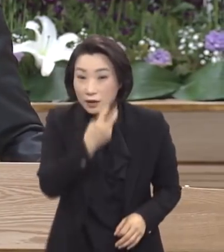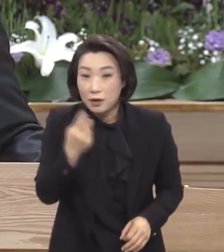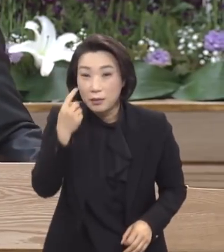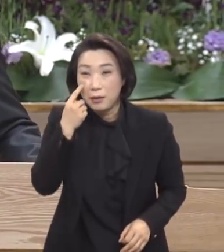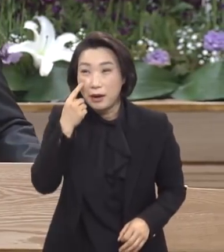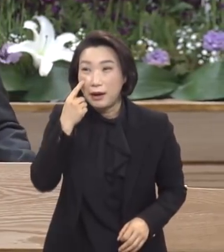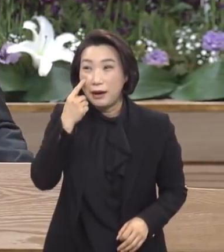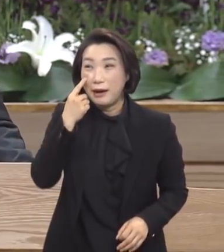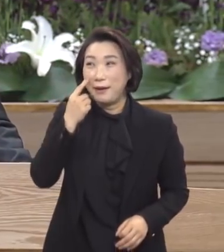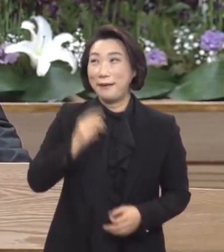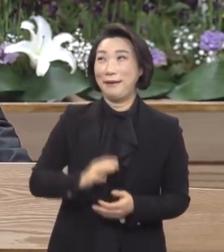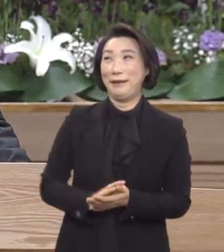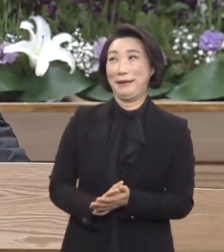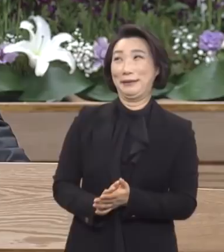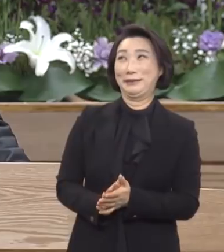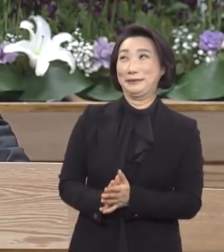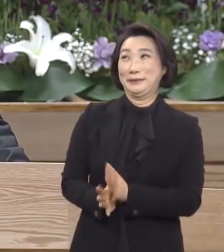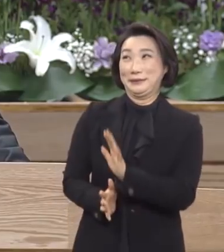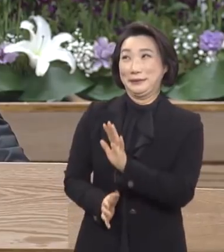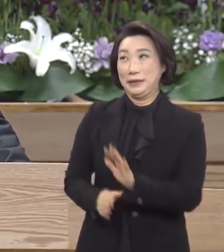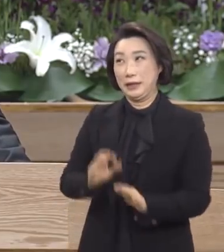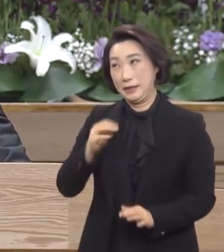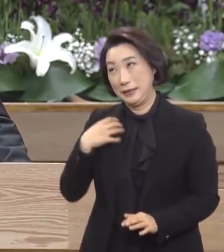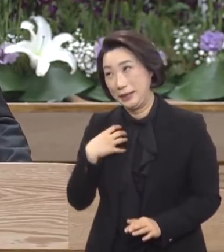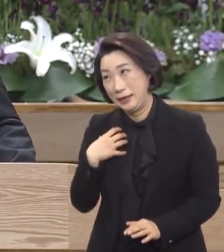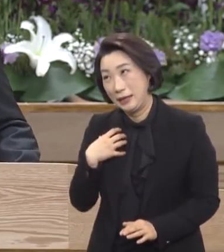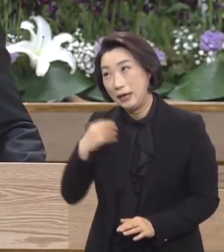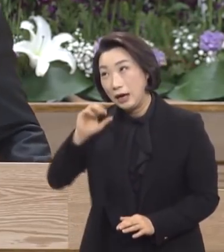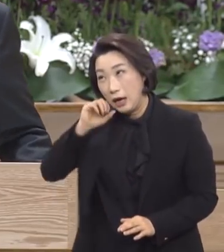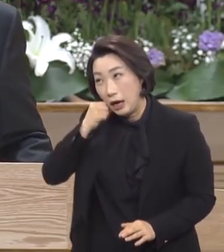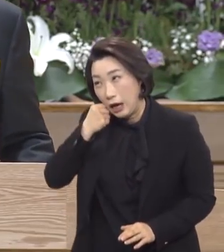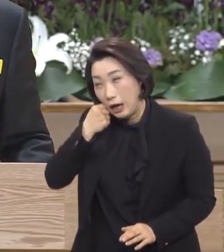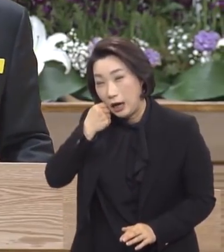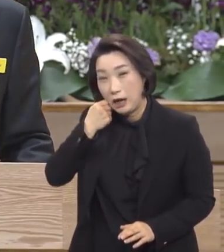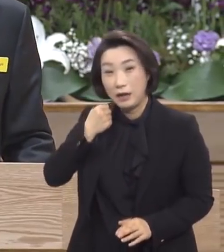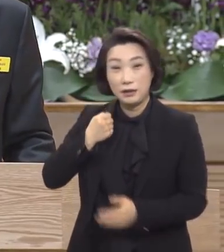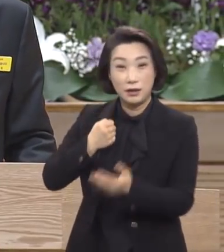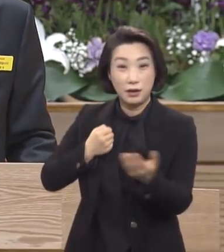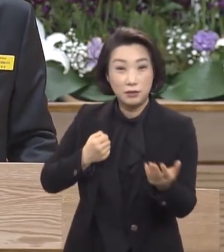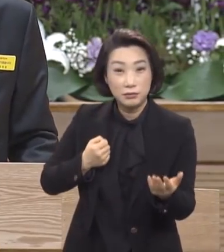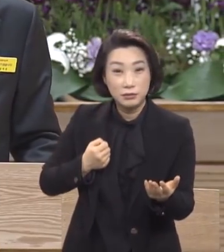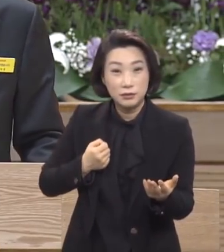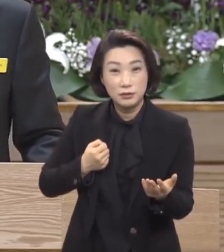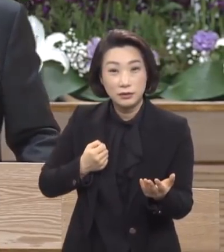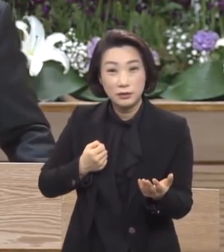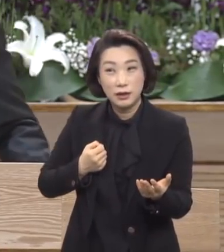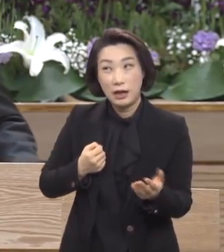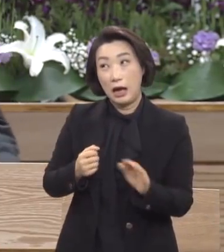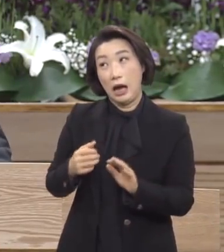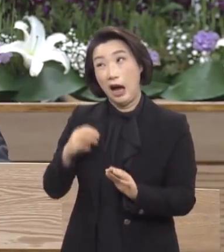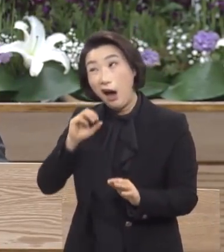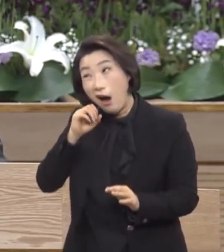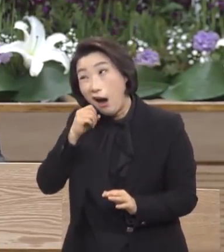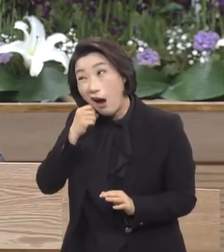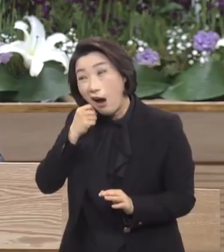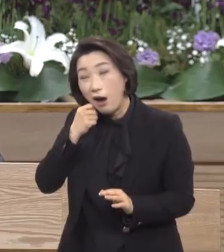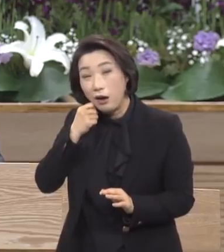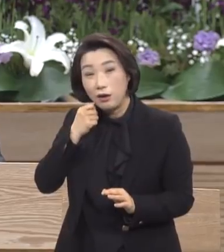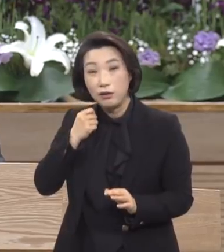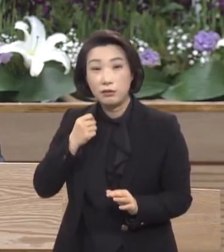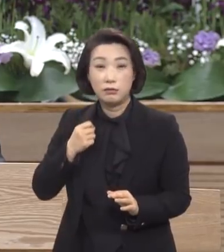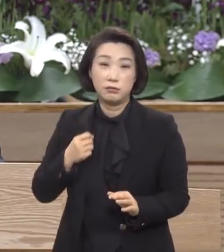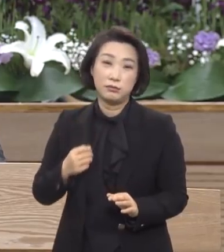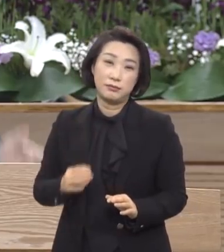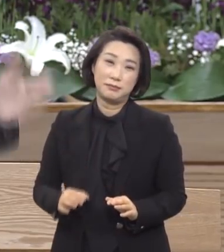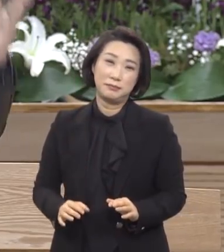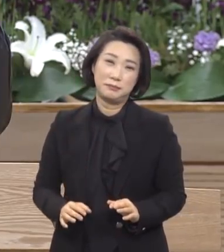아, 그건 어려운 것인데. 그건 어려운 것인데. 그건 어려운 것인데.